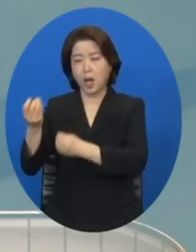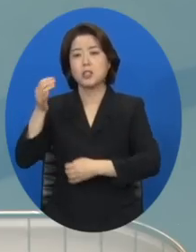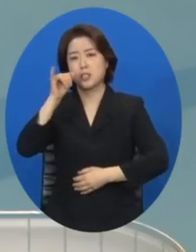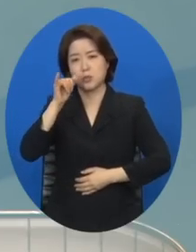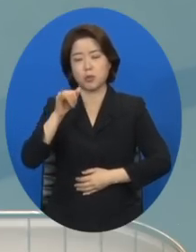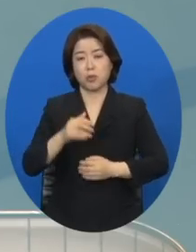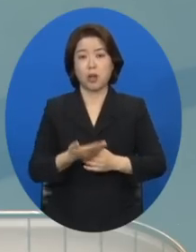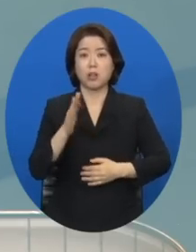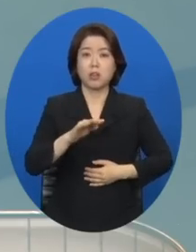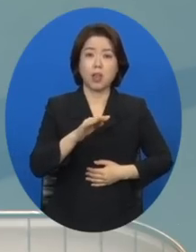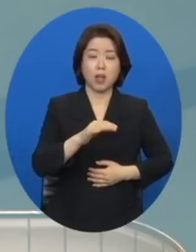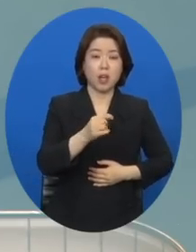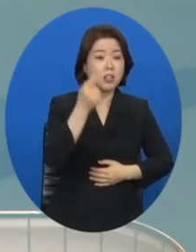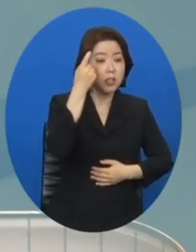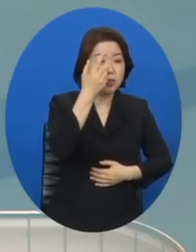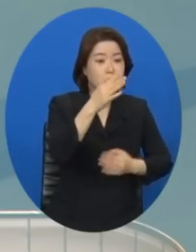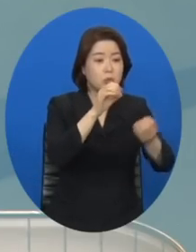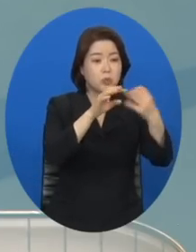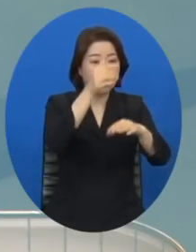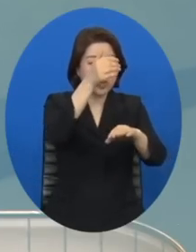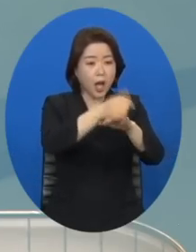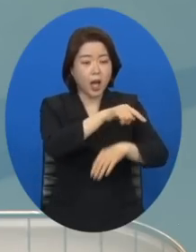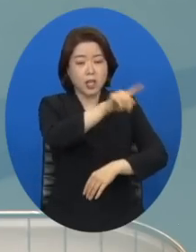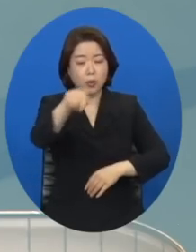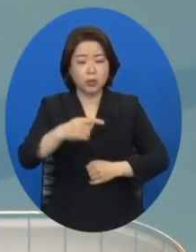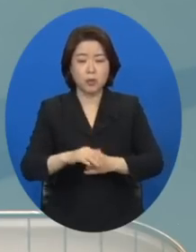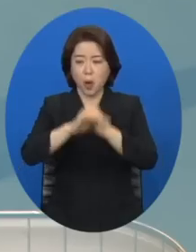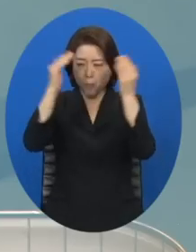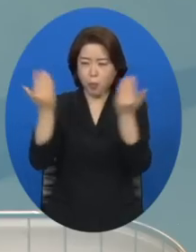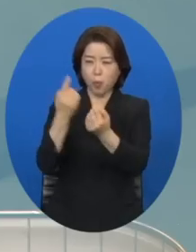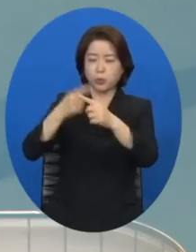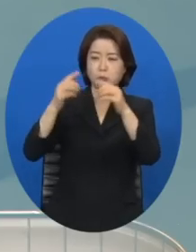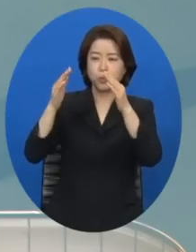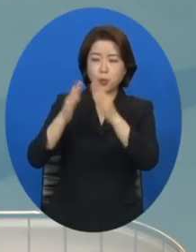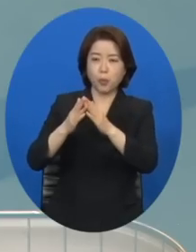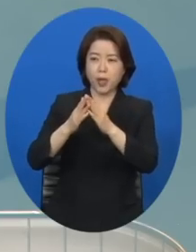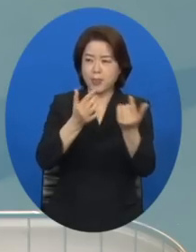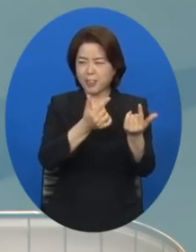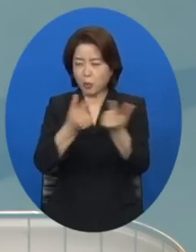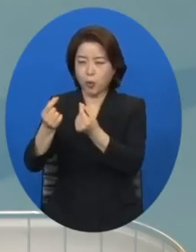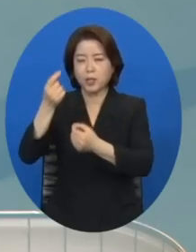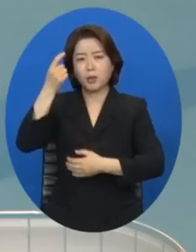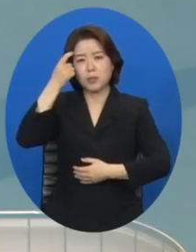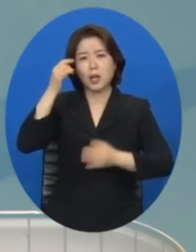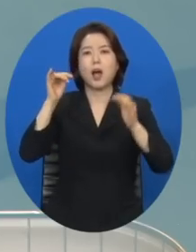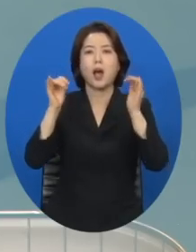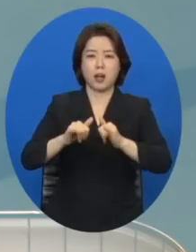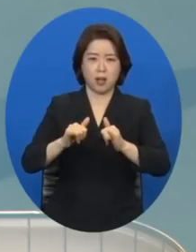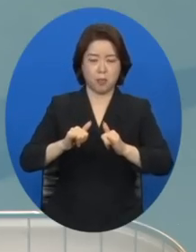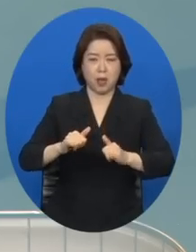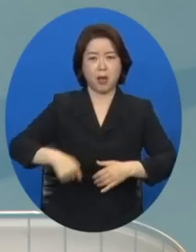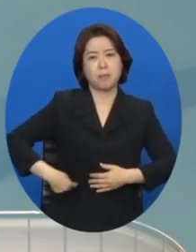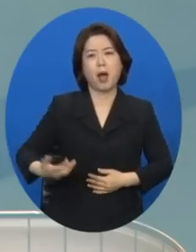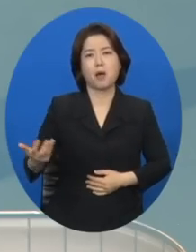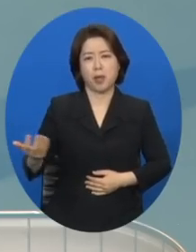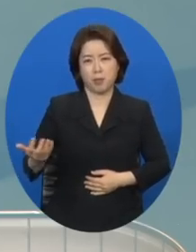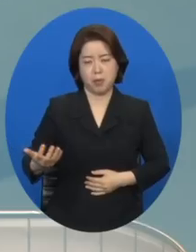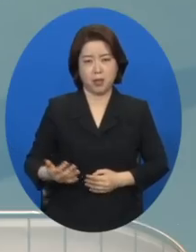많은데 마치 이것이 전체 교회의 모습인지한 비춰질까 봐 그래서 참 마음이 아팠습니다